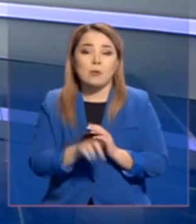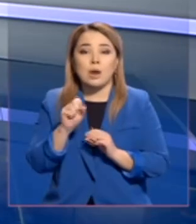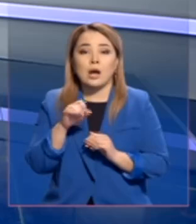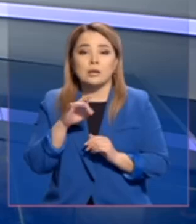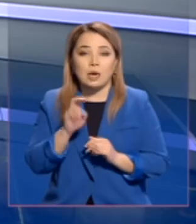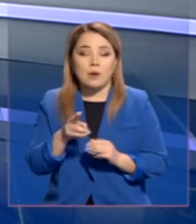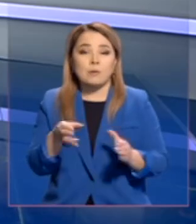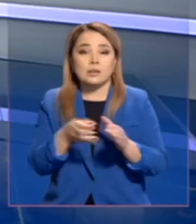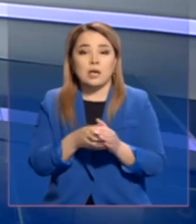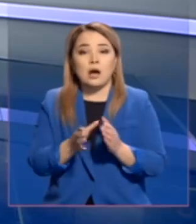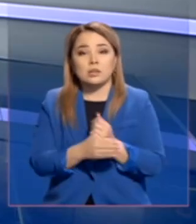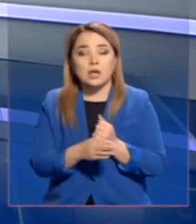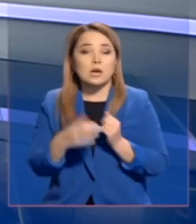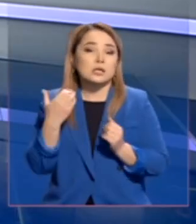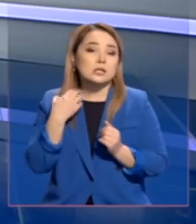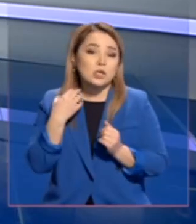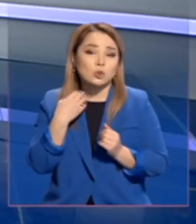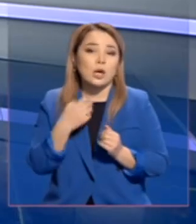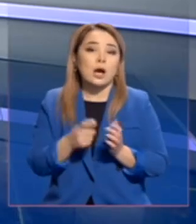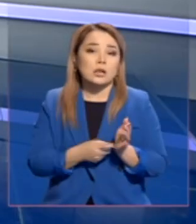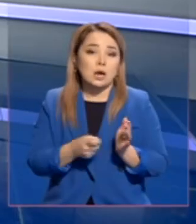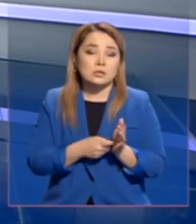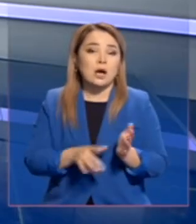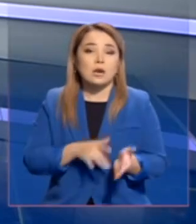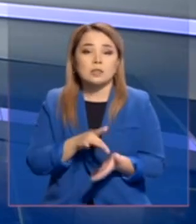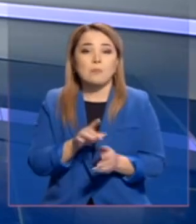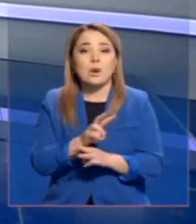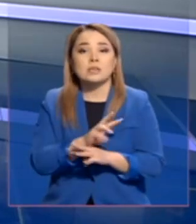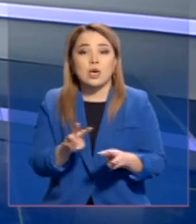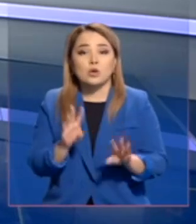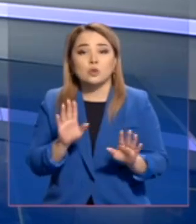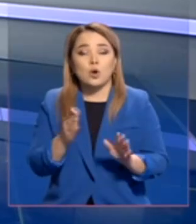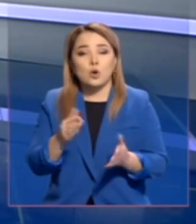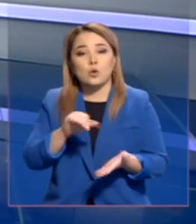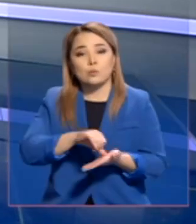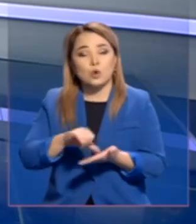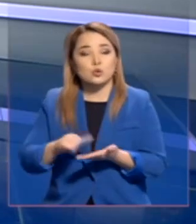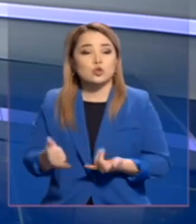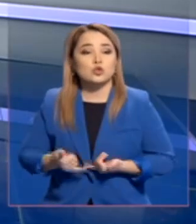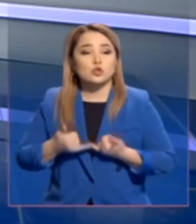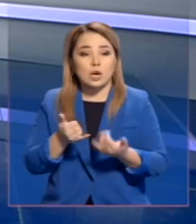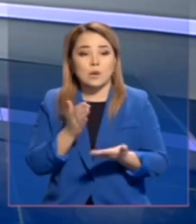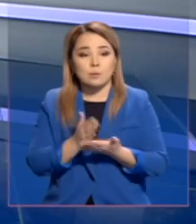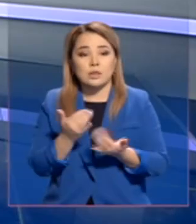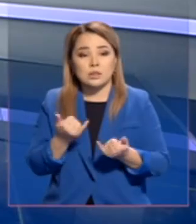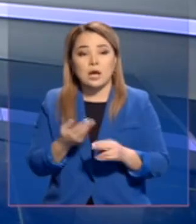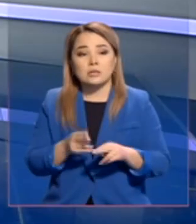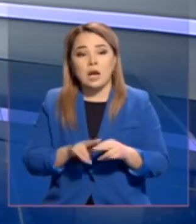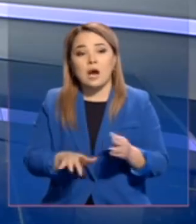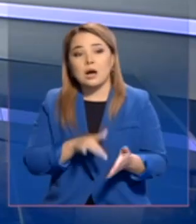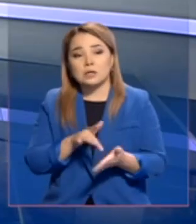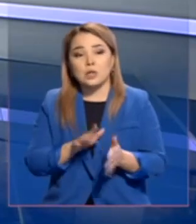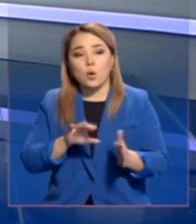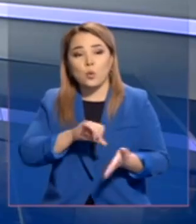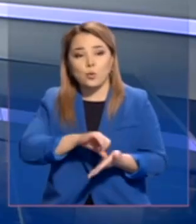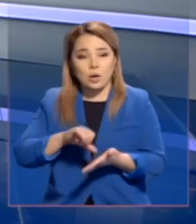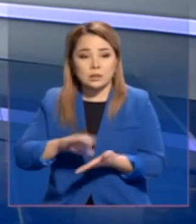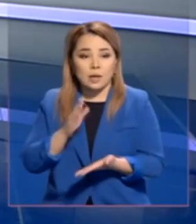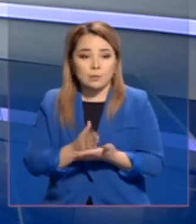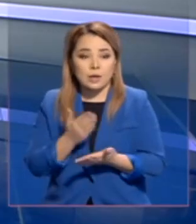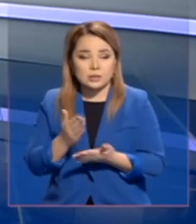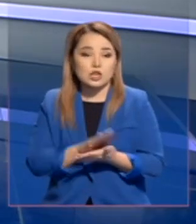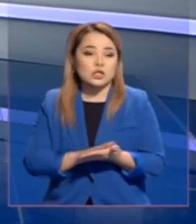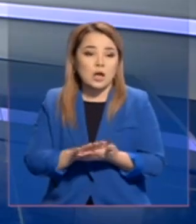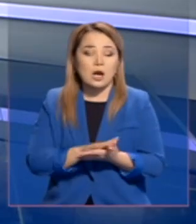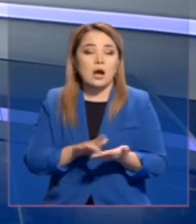байтақ партиясы Атырау, Қызылорда және Қарағанды қалалық мәслихаттарына ғана үміткер ұсына алады. Себебі осы қалаларда ғана өкілдіктері бар. Ал